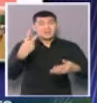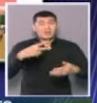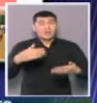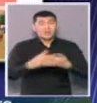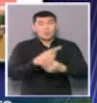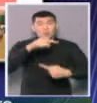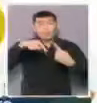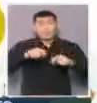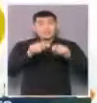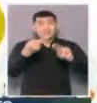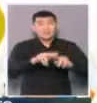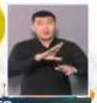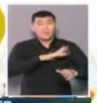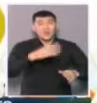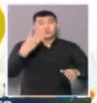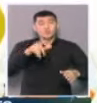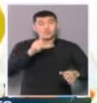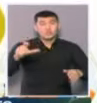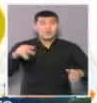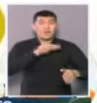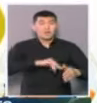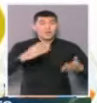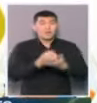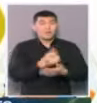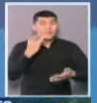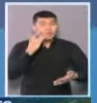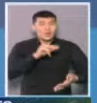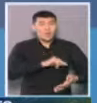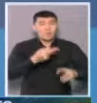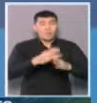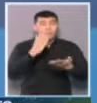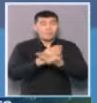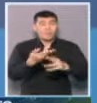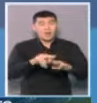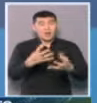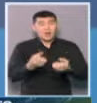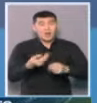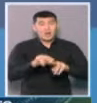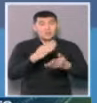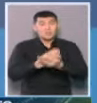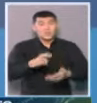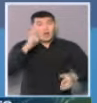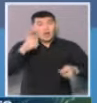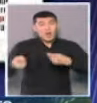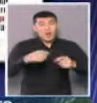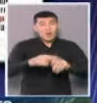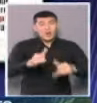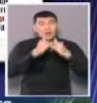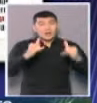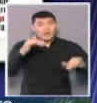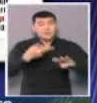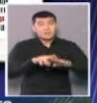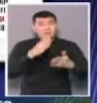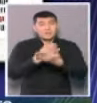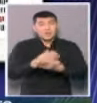объектов предпринимательства, 40 человек трудоустроены на постоянную работу. Всего в рамках принятых государственных программ по развитию